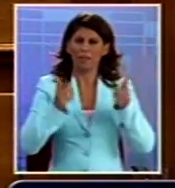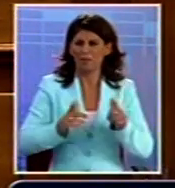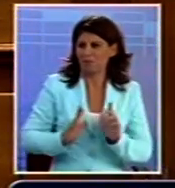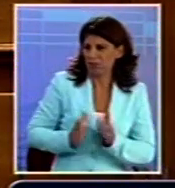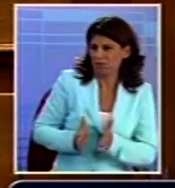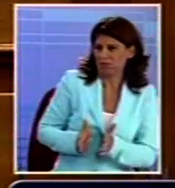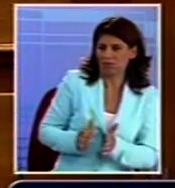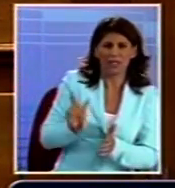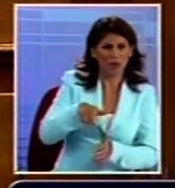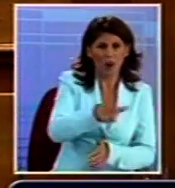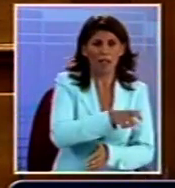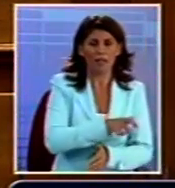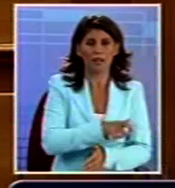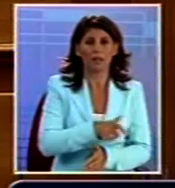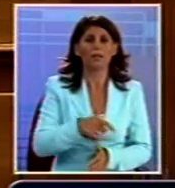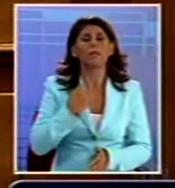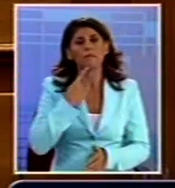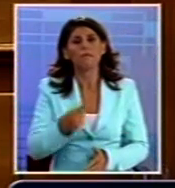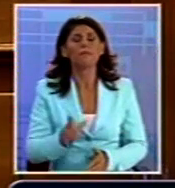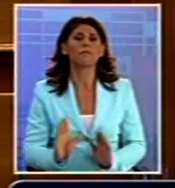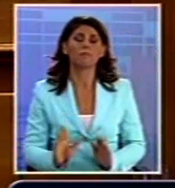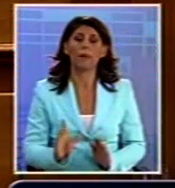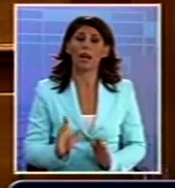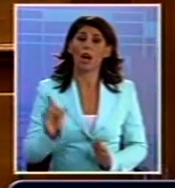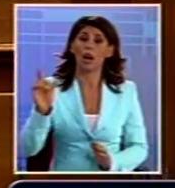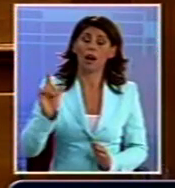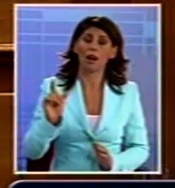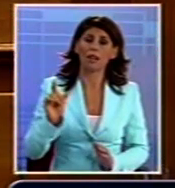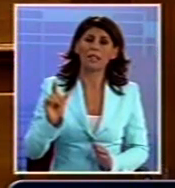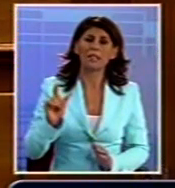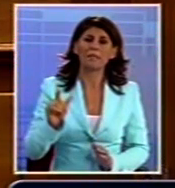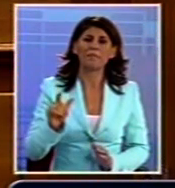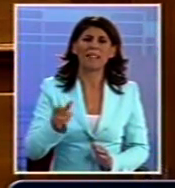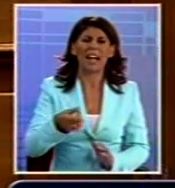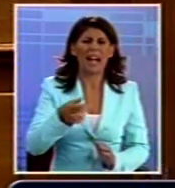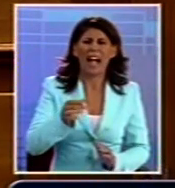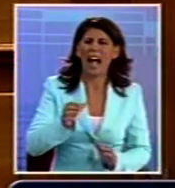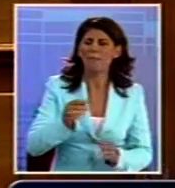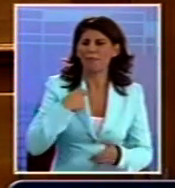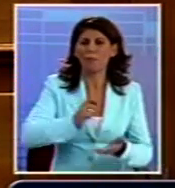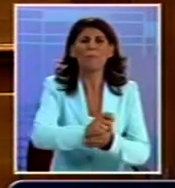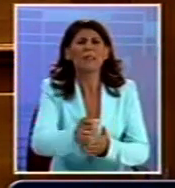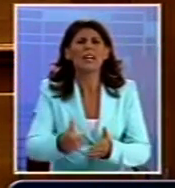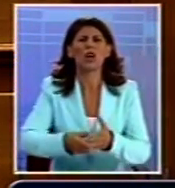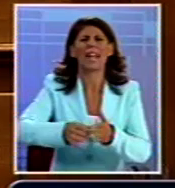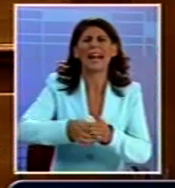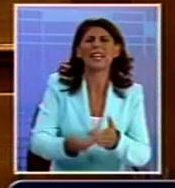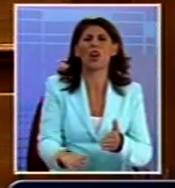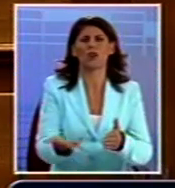καθένα, θεώρησε εξονημένους, θεώρησε αργυρώνητους τους